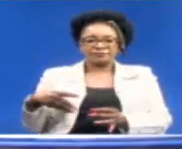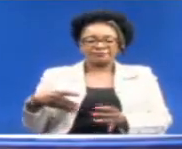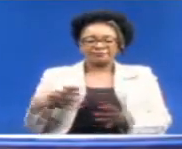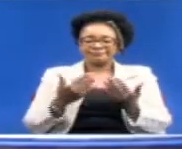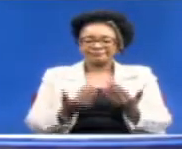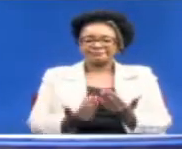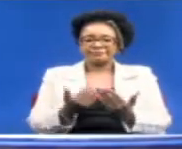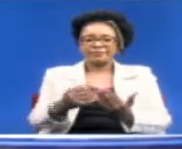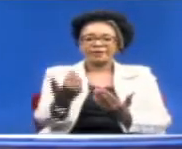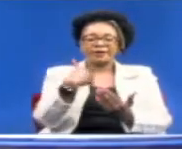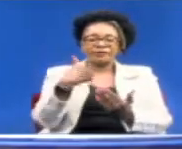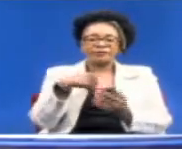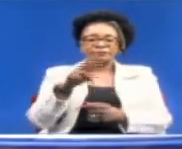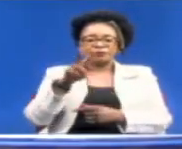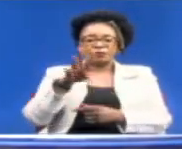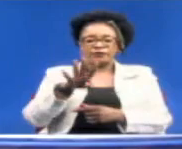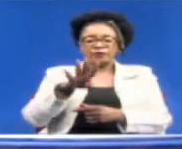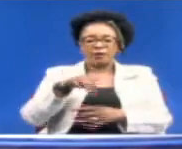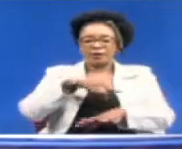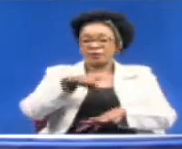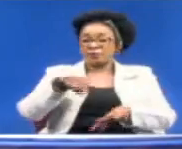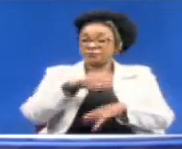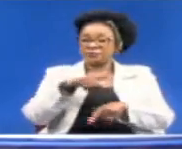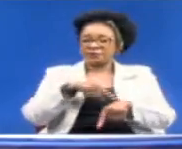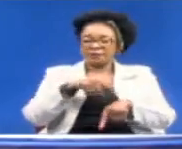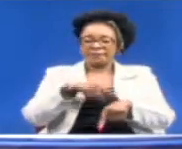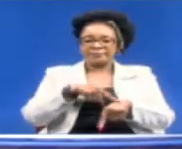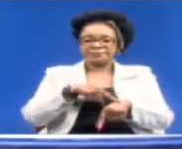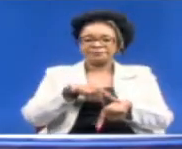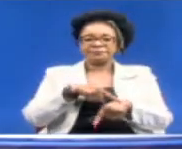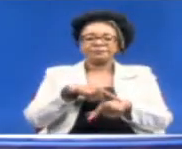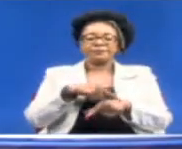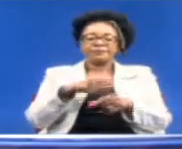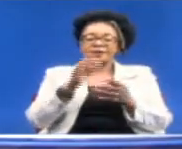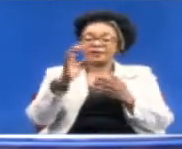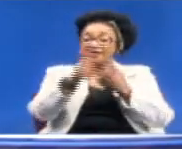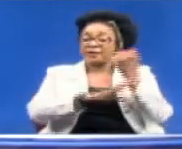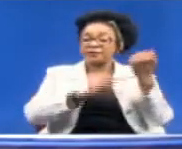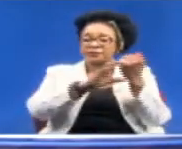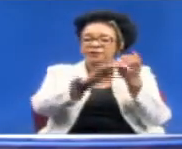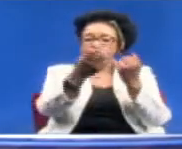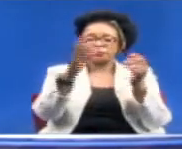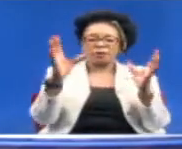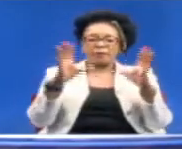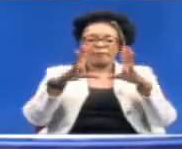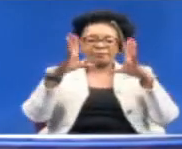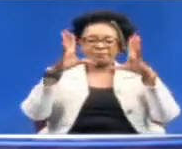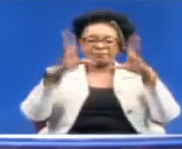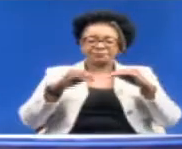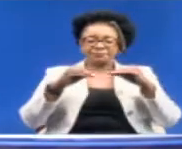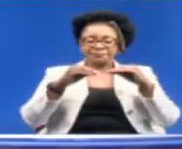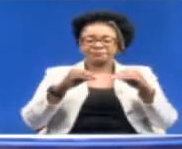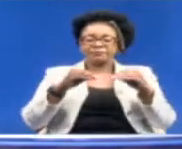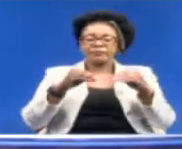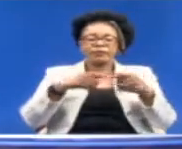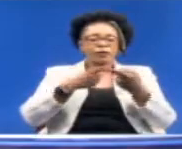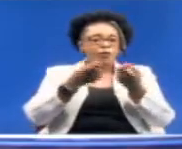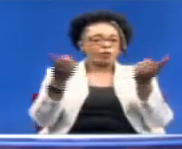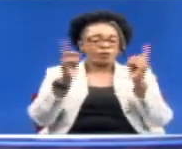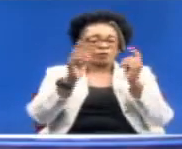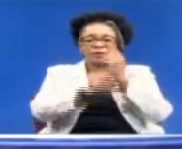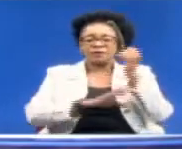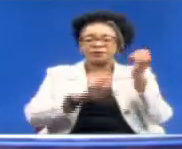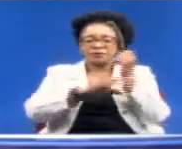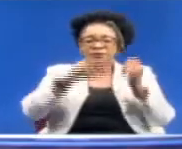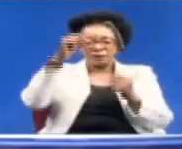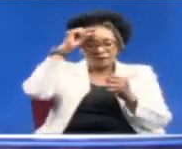saa 24 baada ya nchi kutumbukia gizani kufuatia katika kwa nguvu za umeme karibu nchi nzima, serikali ingali